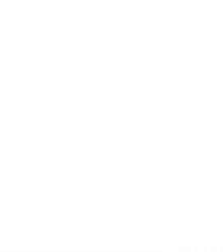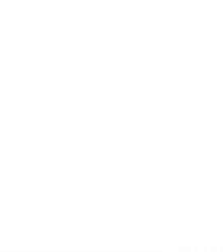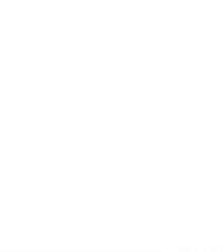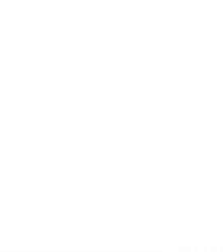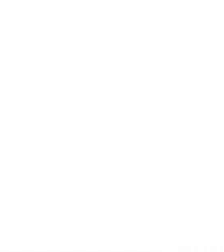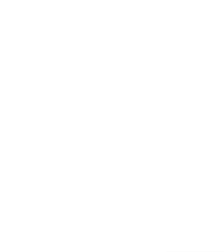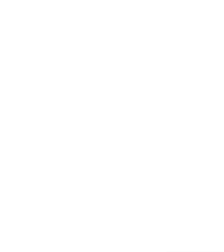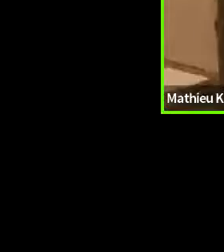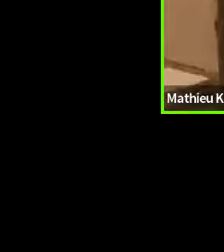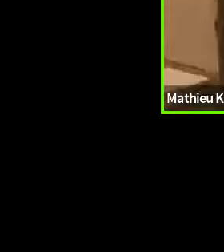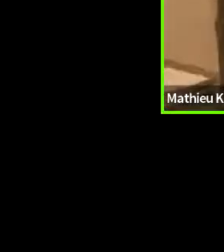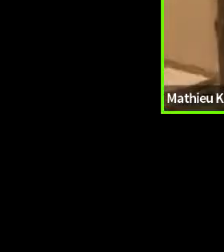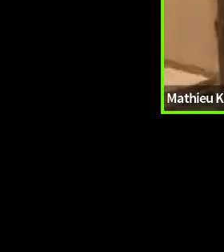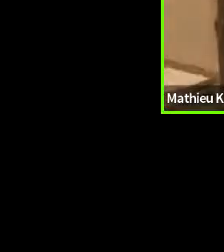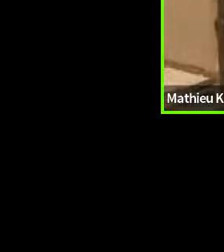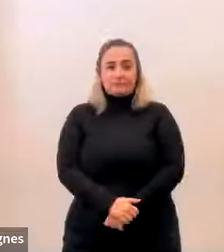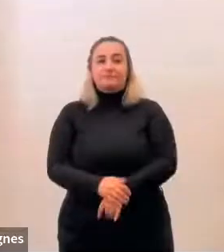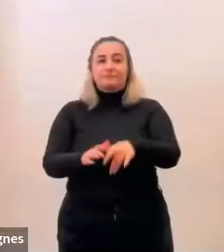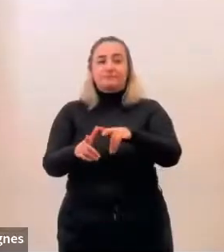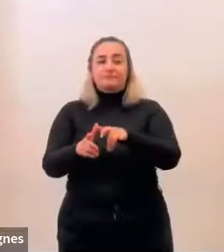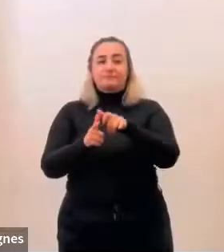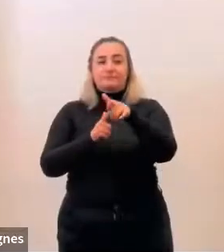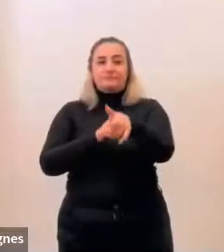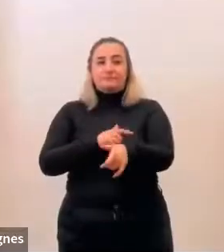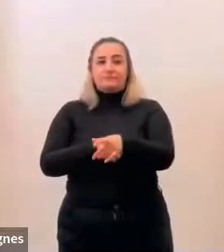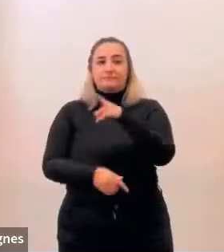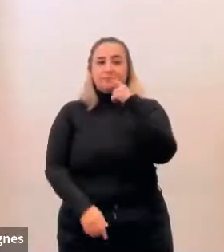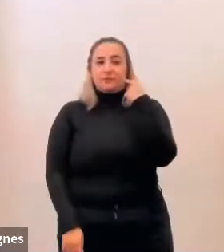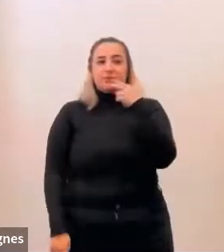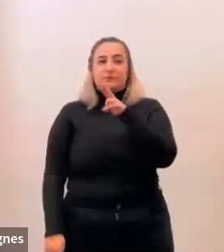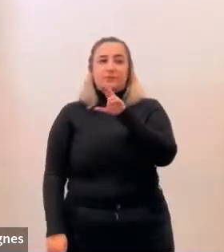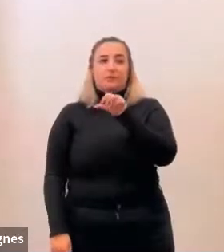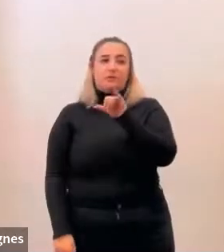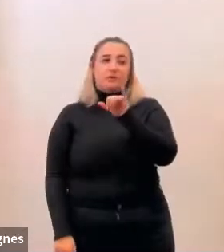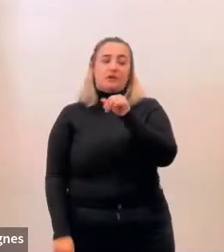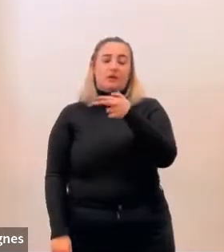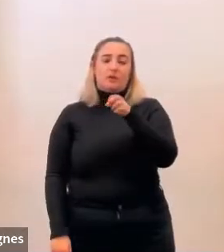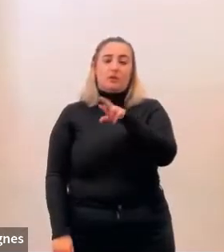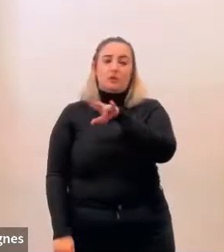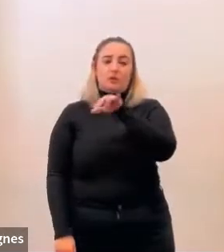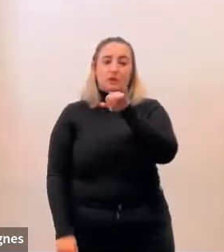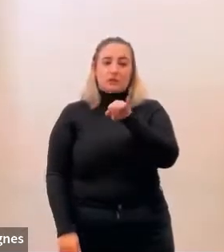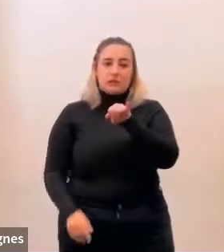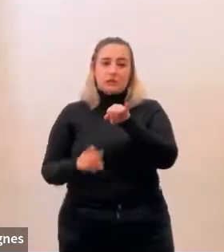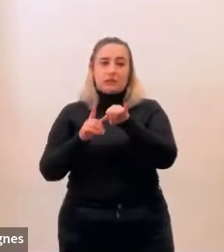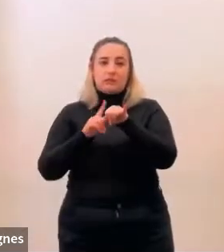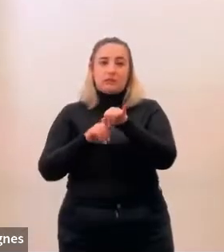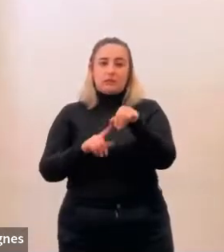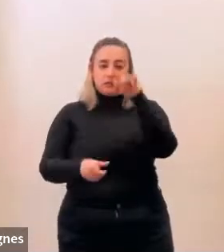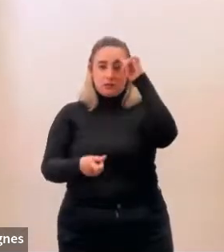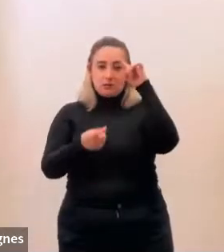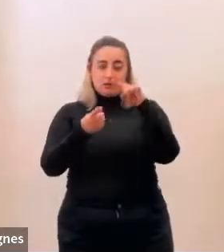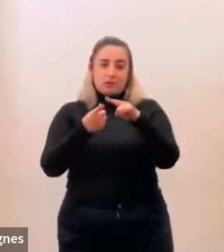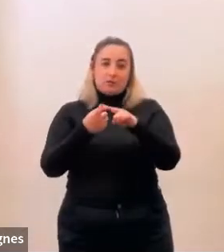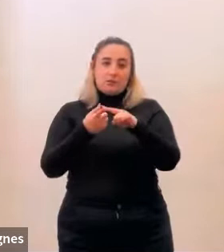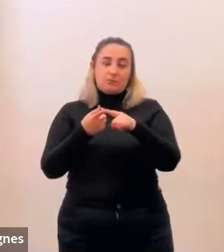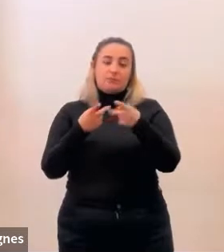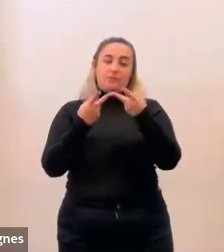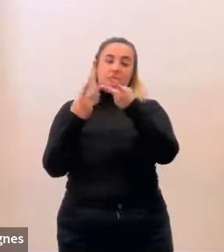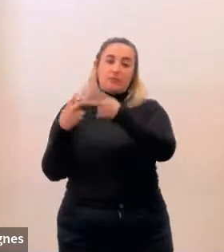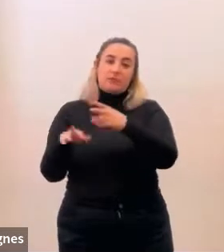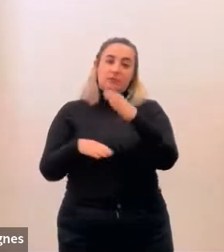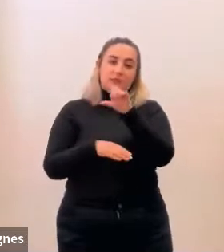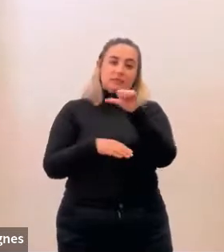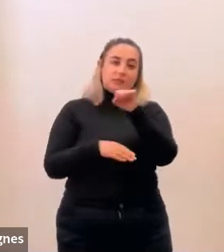Unanimité, merci. Nous poursuivons Serge Rennery avec une convention entre la ville et le CCAS pour